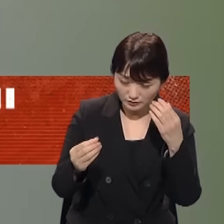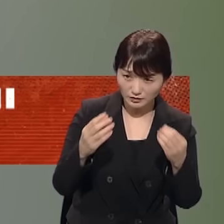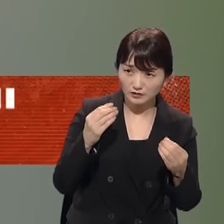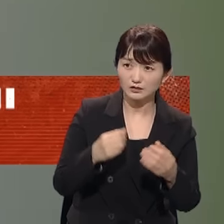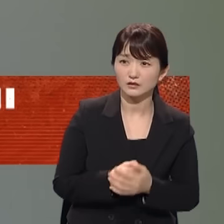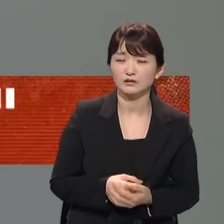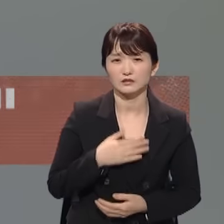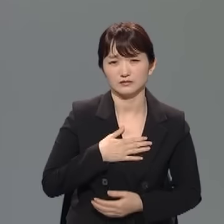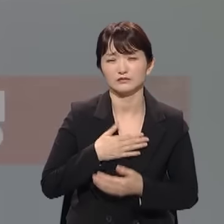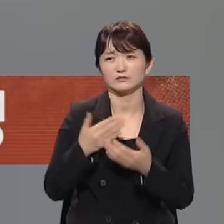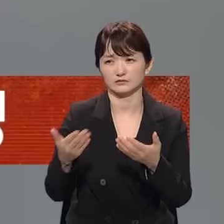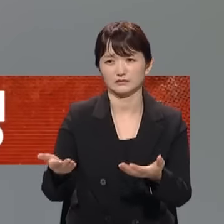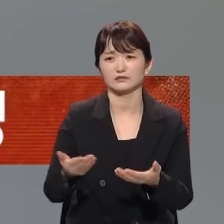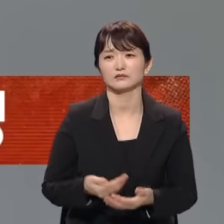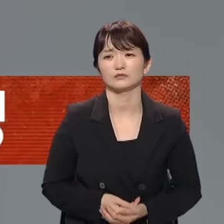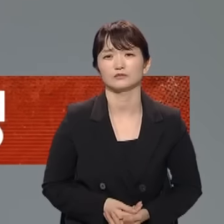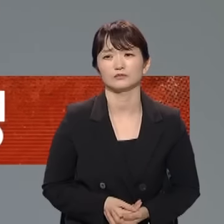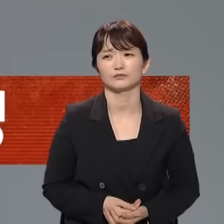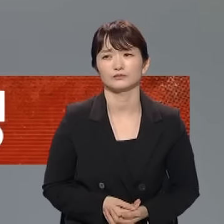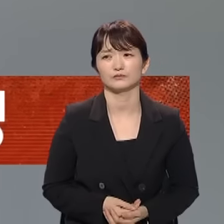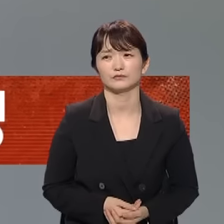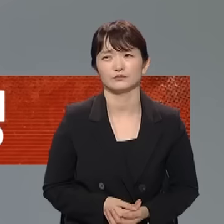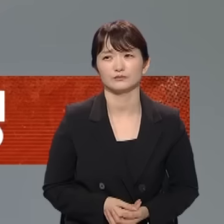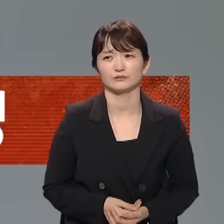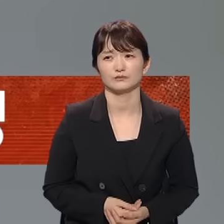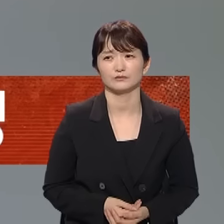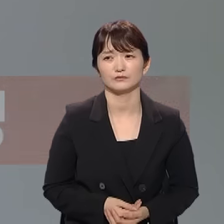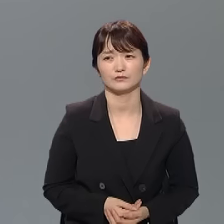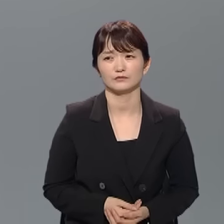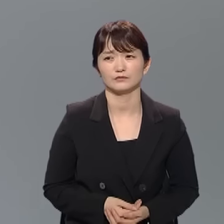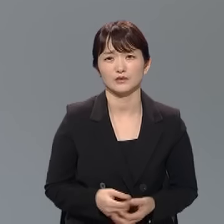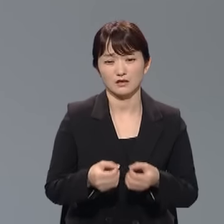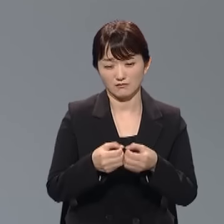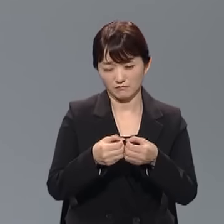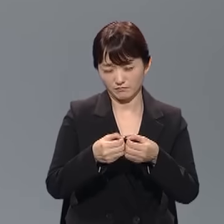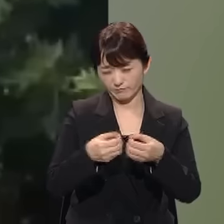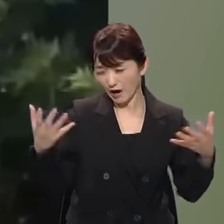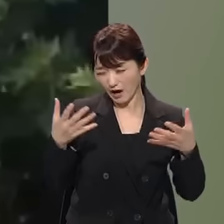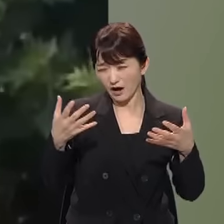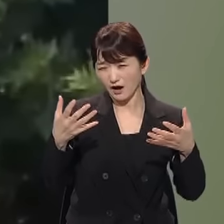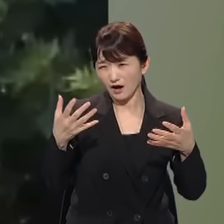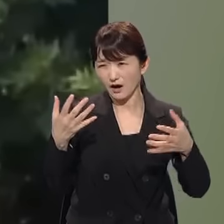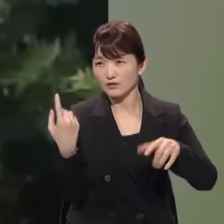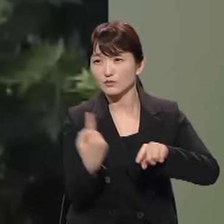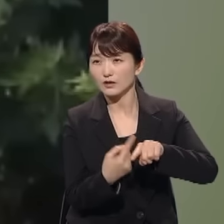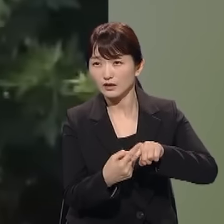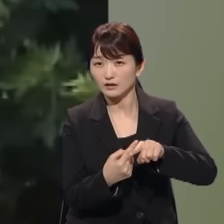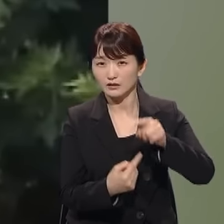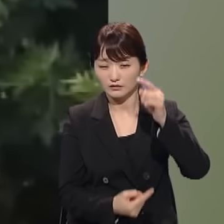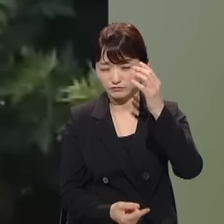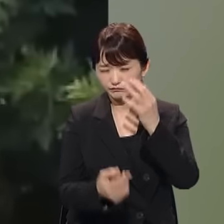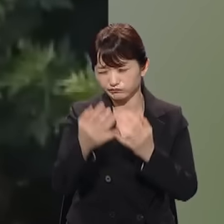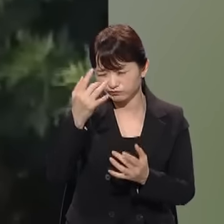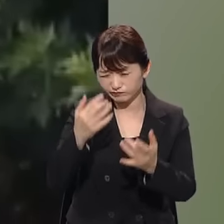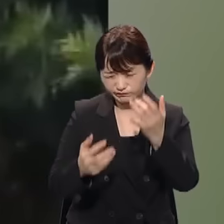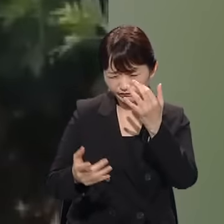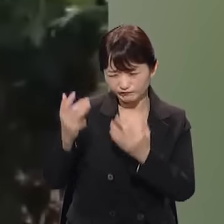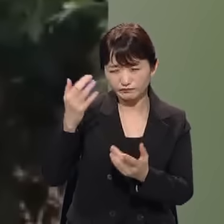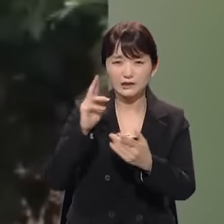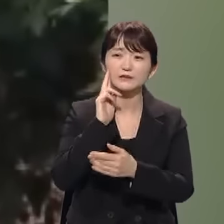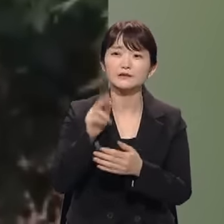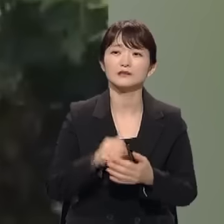속속에 전해주셨어요. 지금 보면은 뭐 정말 폭탄이 터진 것처럼 그렇게 화염이 너무 많잖아요.